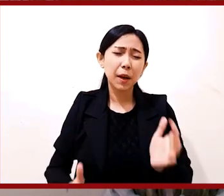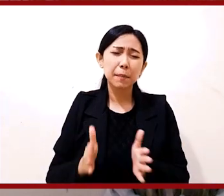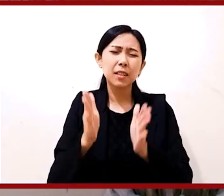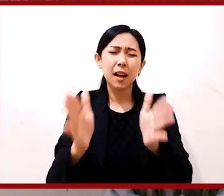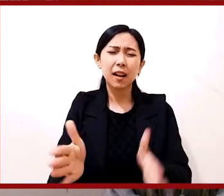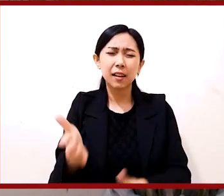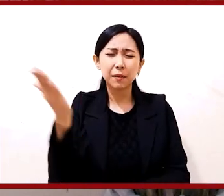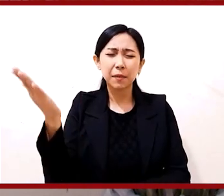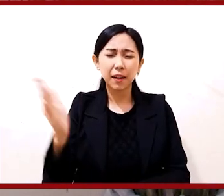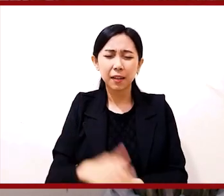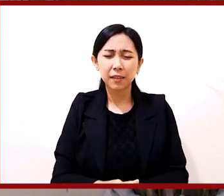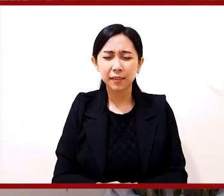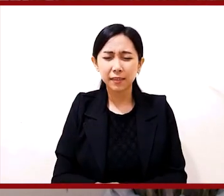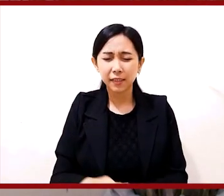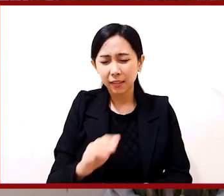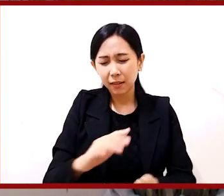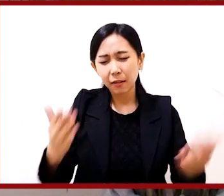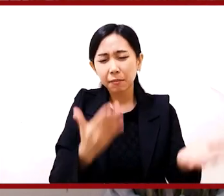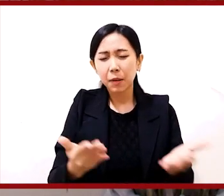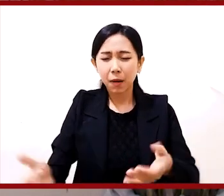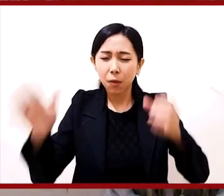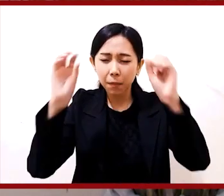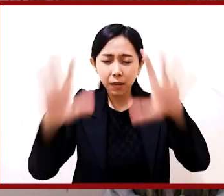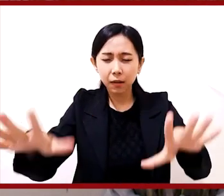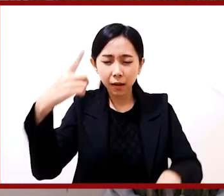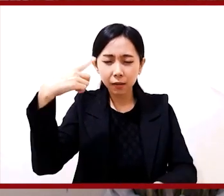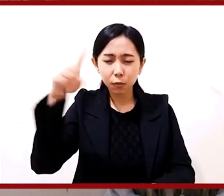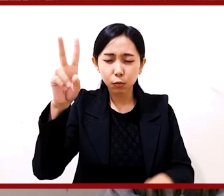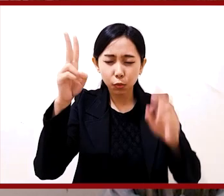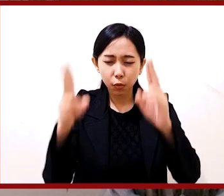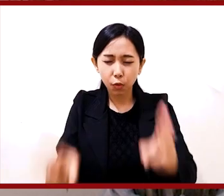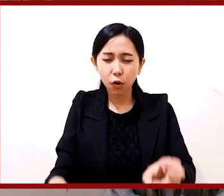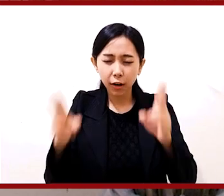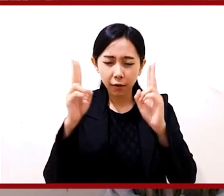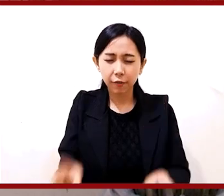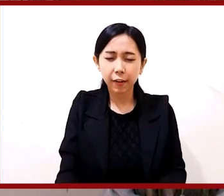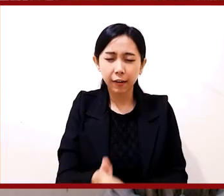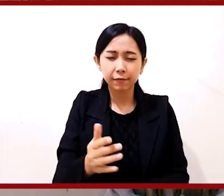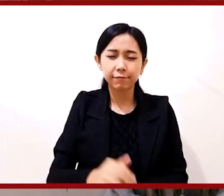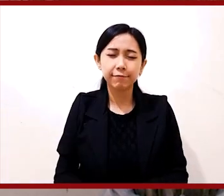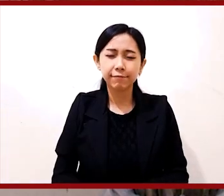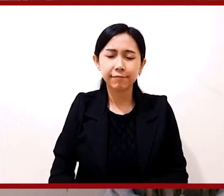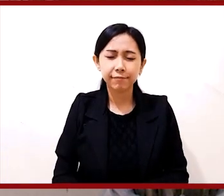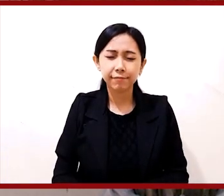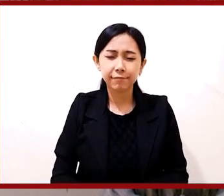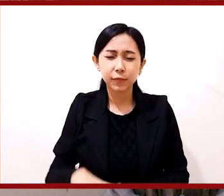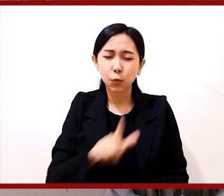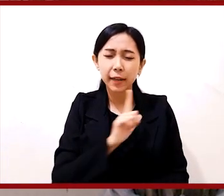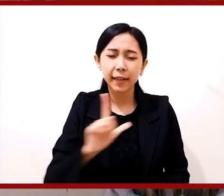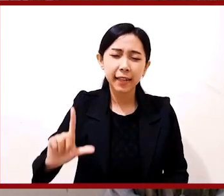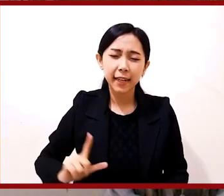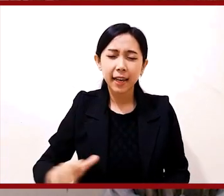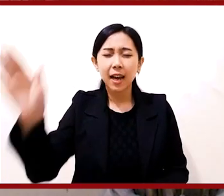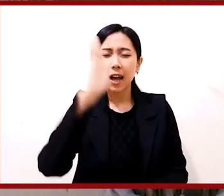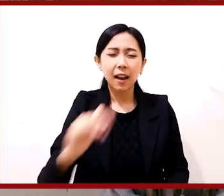agar perjalanan yang mereka hadirkan mendatangkan berkat bagi setiap orang yang mereka layani.